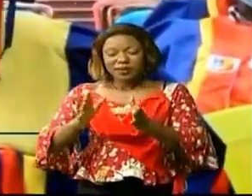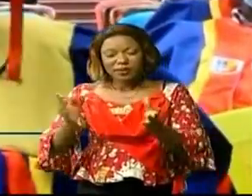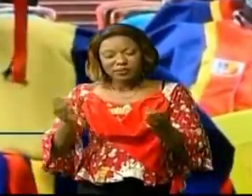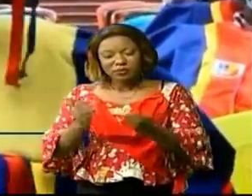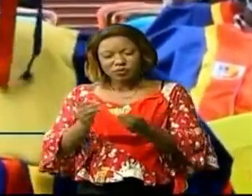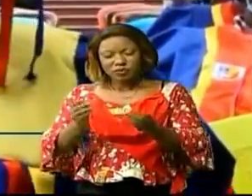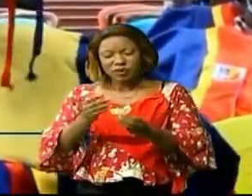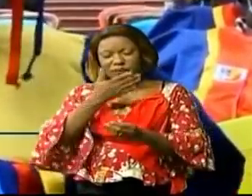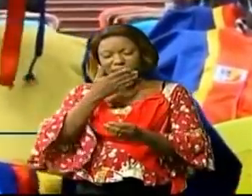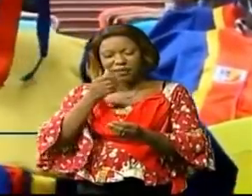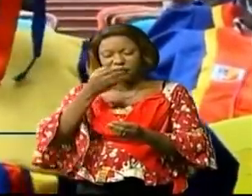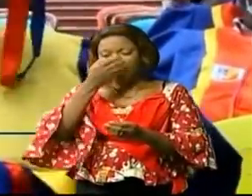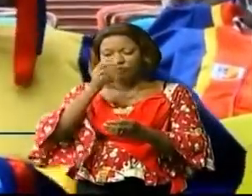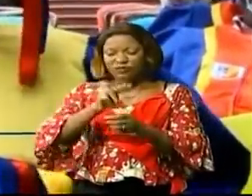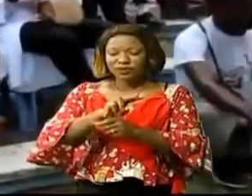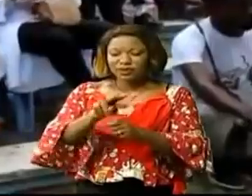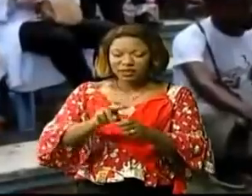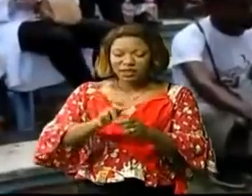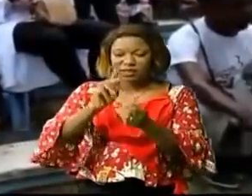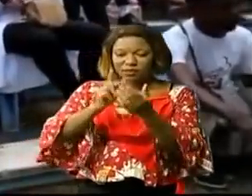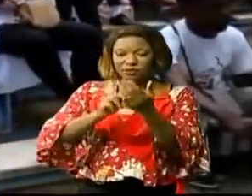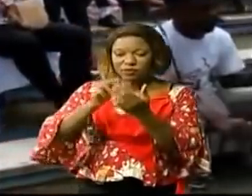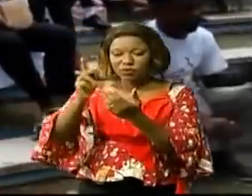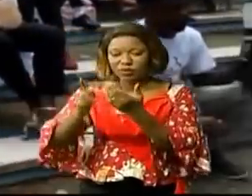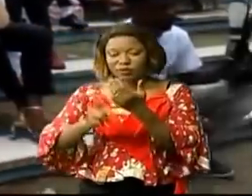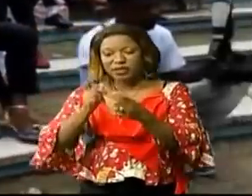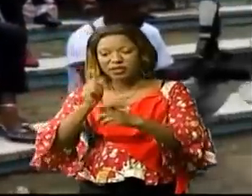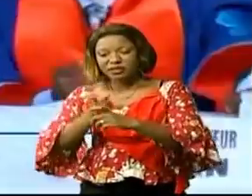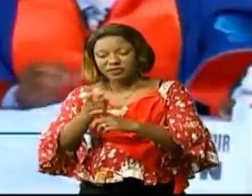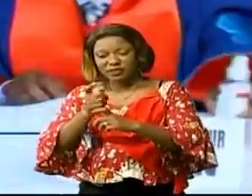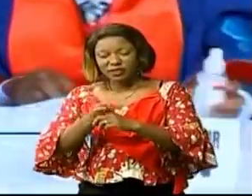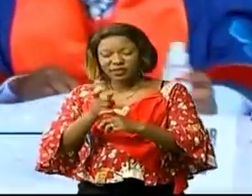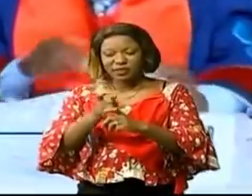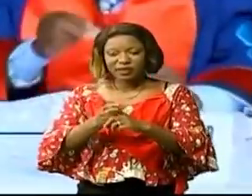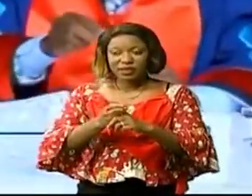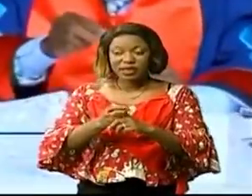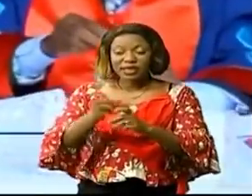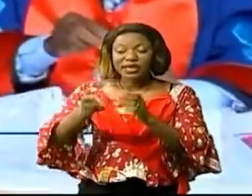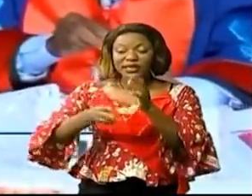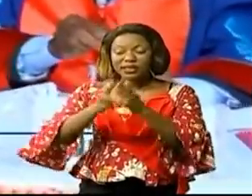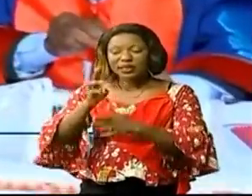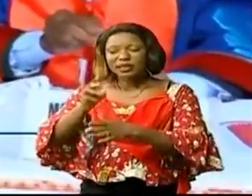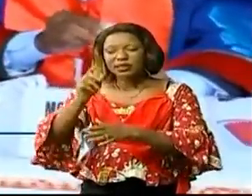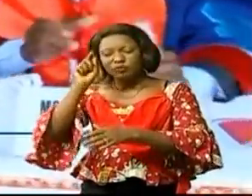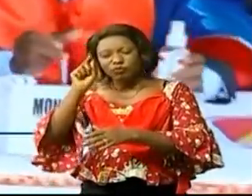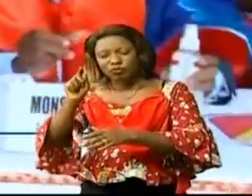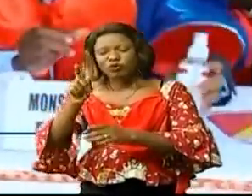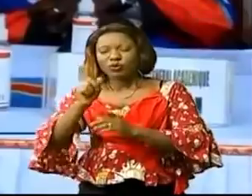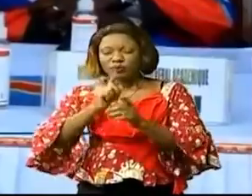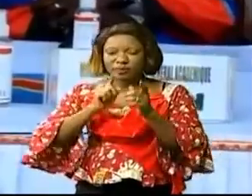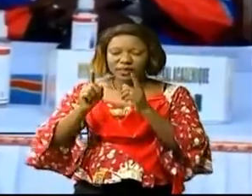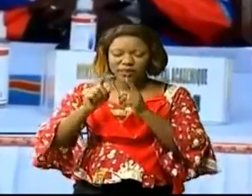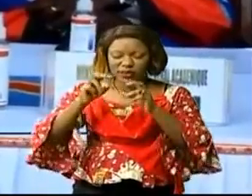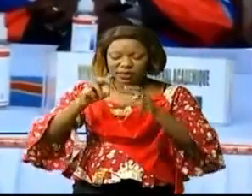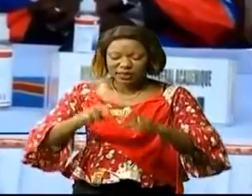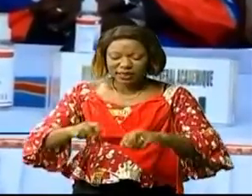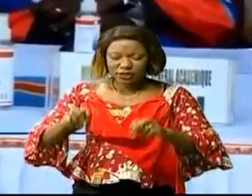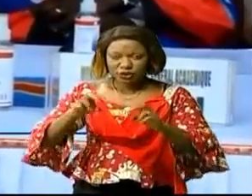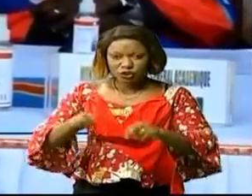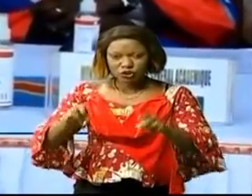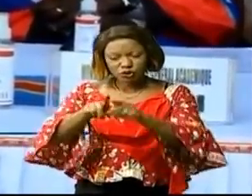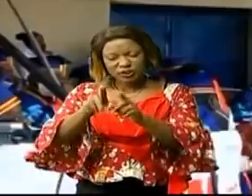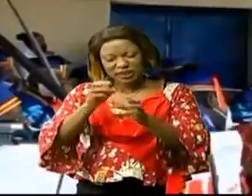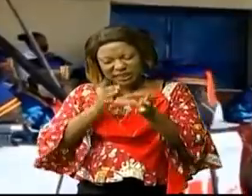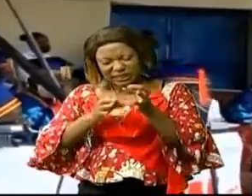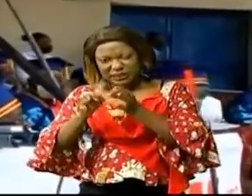Covid-19, l'exécution du programme ainsi que les difficultés éprouvées. 13 autres points concentrés sur la recherche ont été